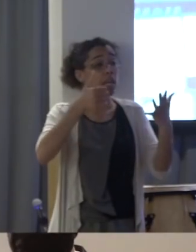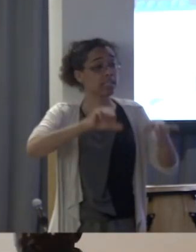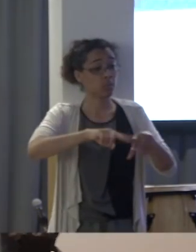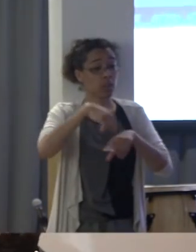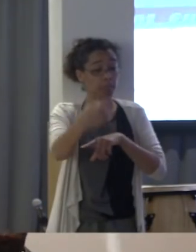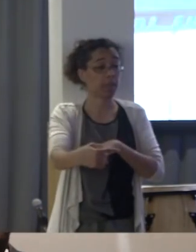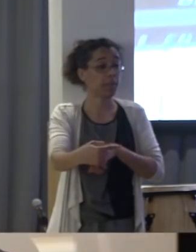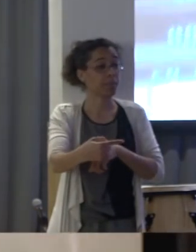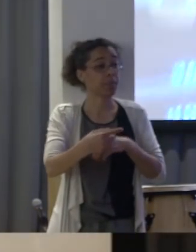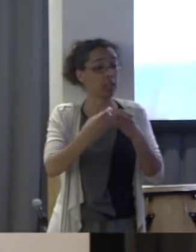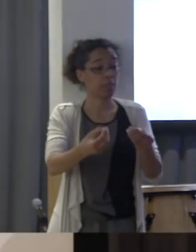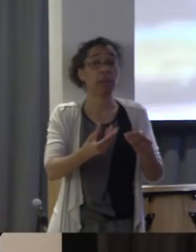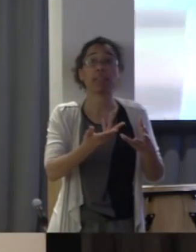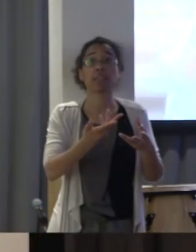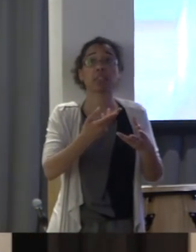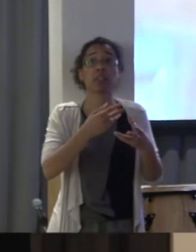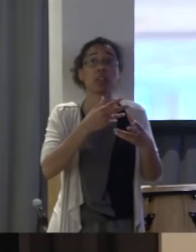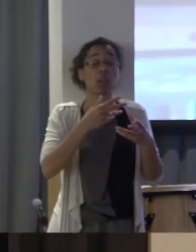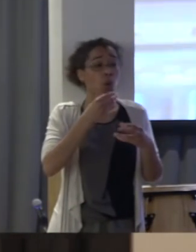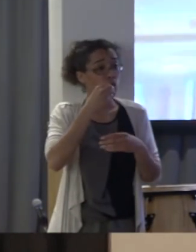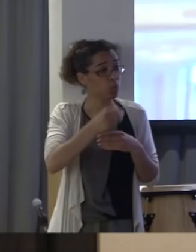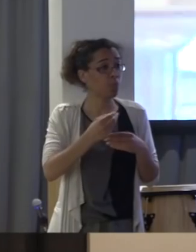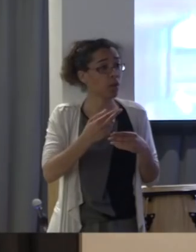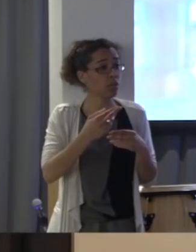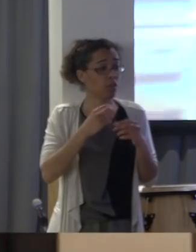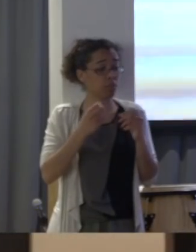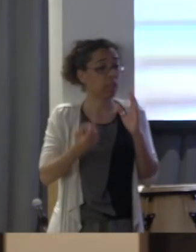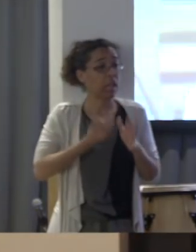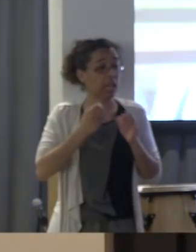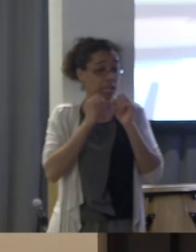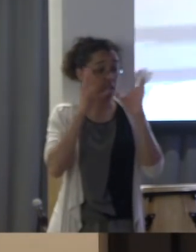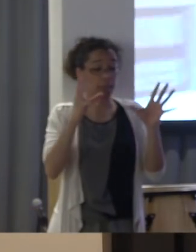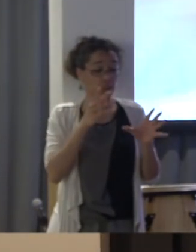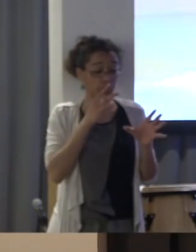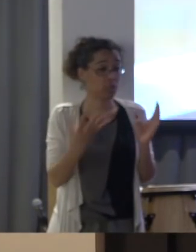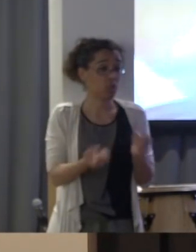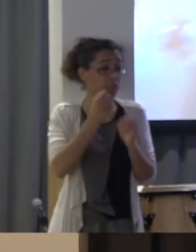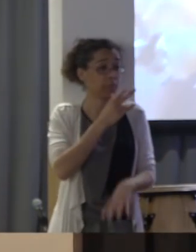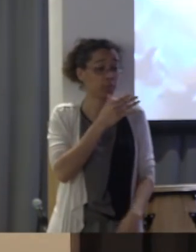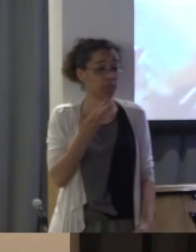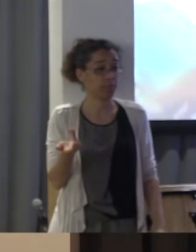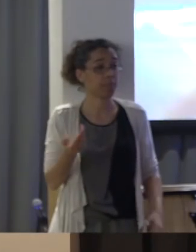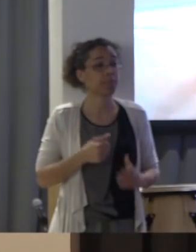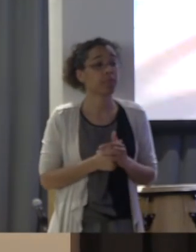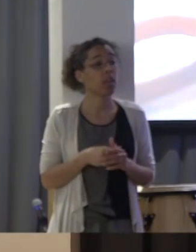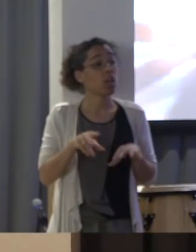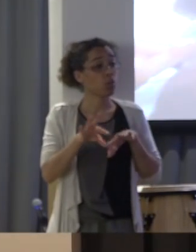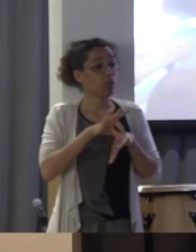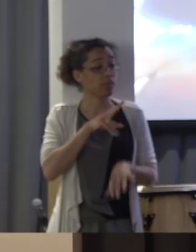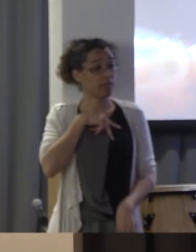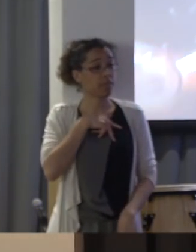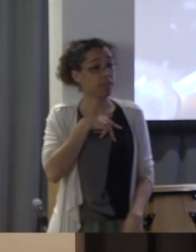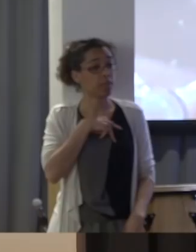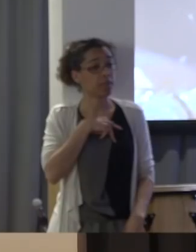la réanimation a abdiqué. Une très bonne réanimation de grande qualité, mais on ne peut pas la sauver. Alors, mon épouse...